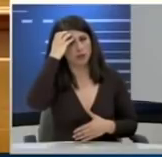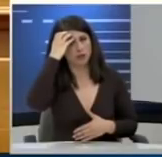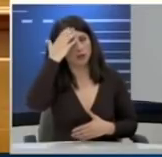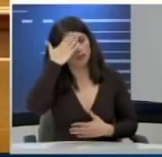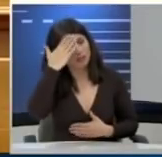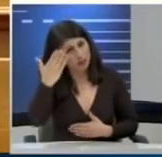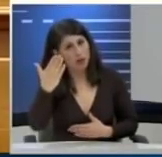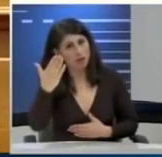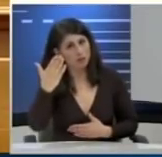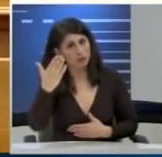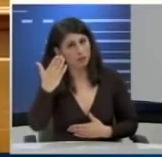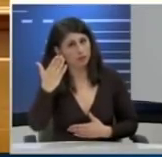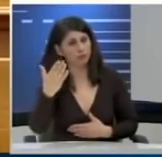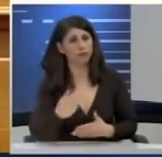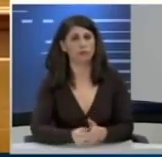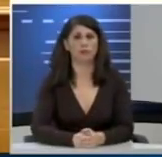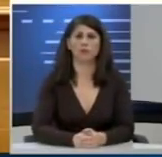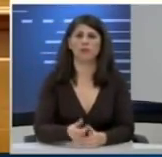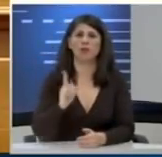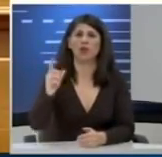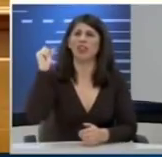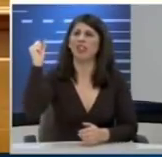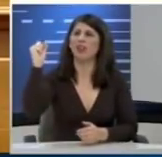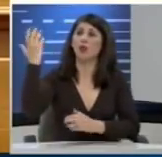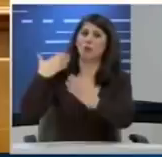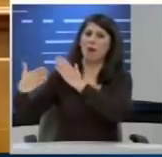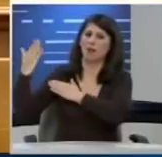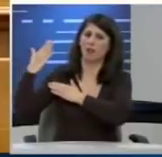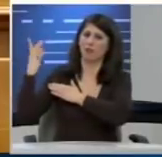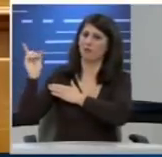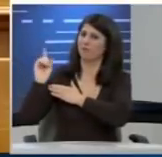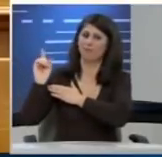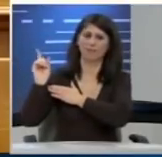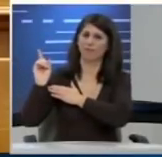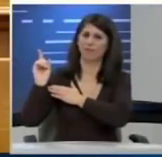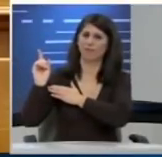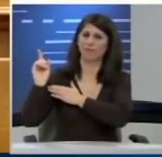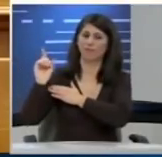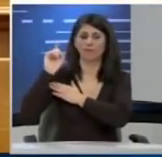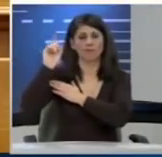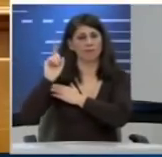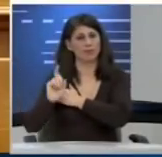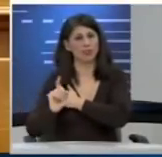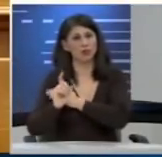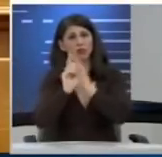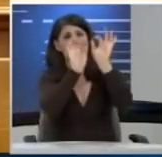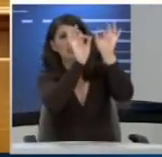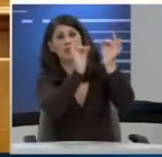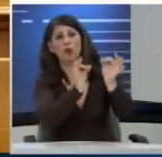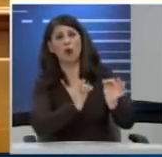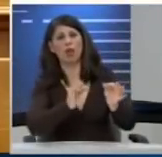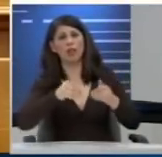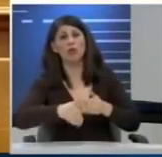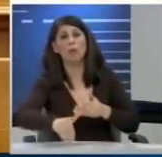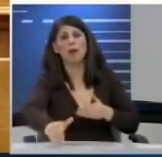να τους θυμάμε. Όχι σαν ήρωες του παρελθόντος, αλλά ίσως σαν σύμβολα του